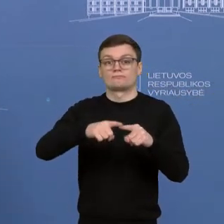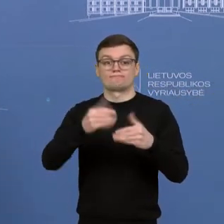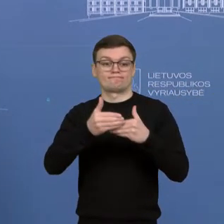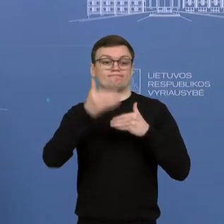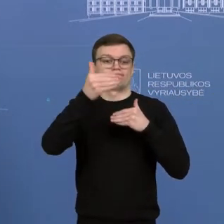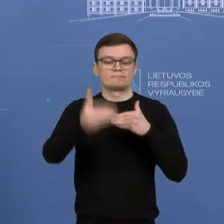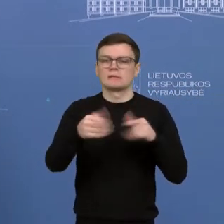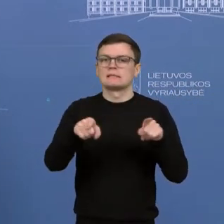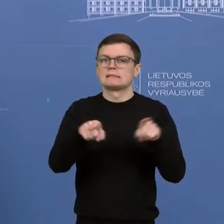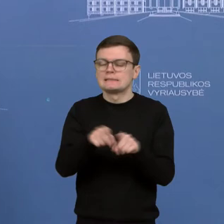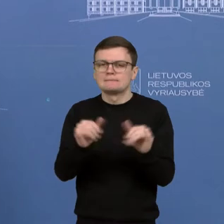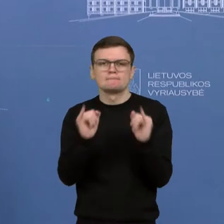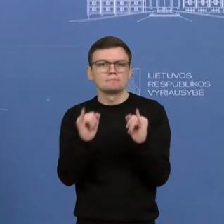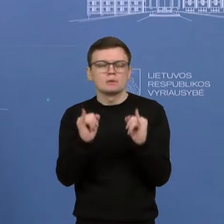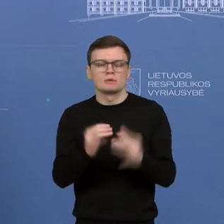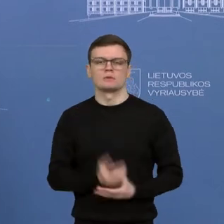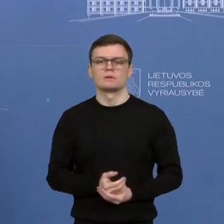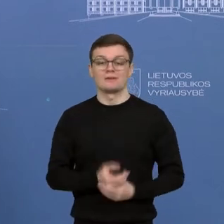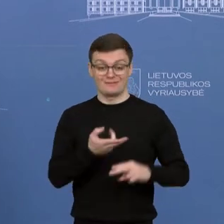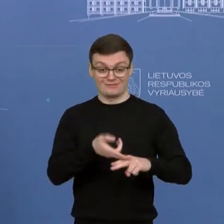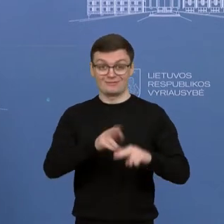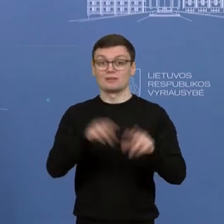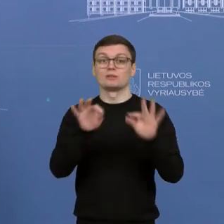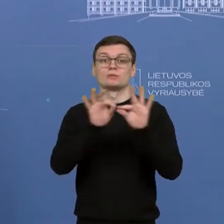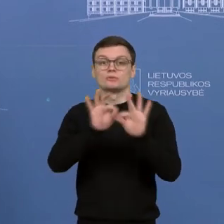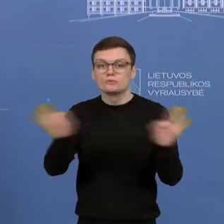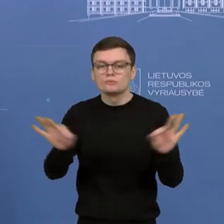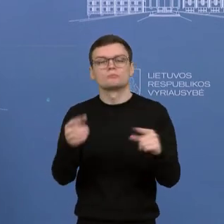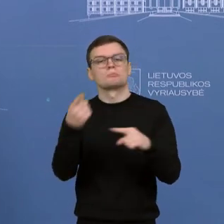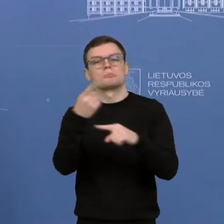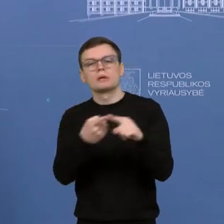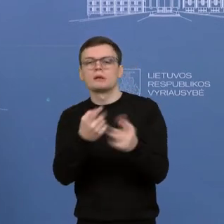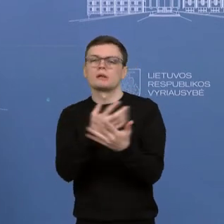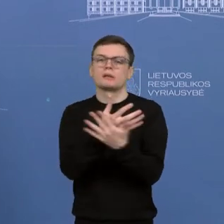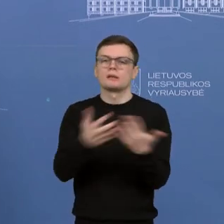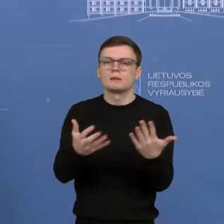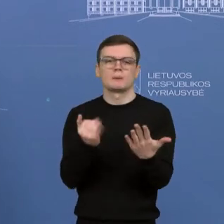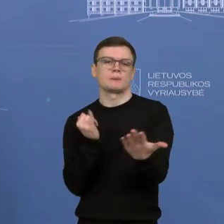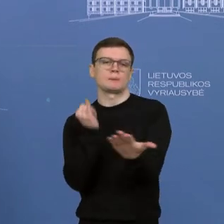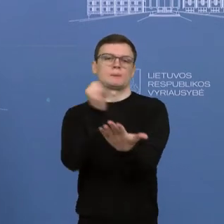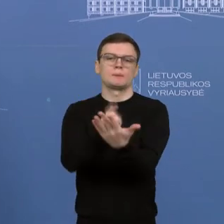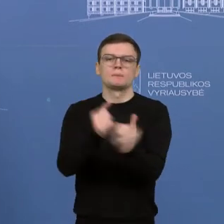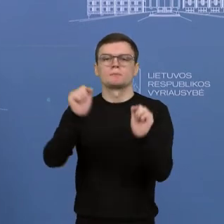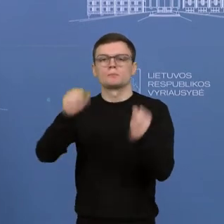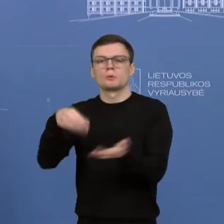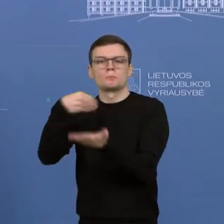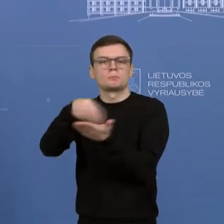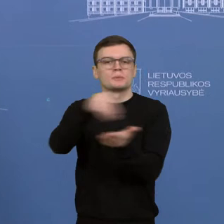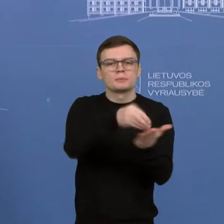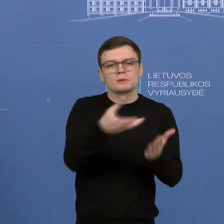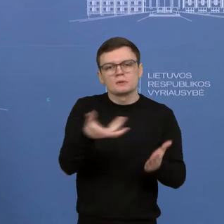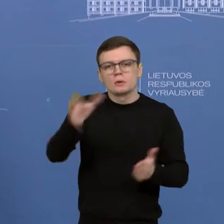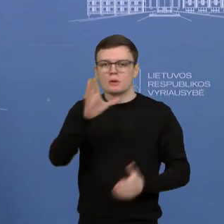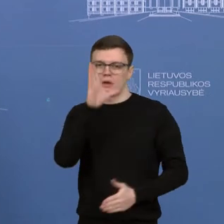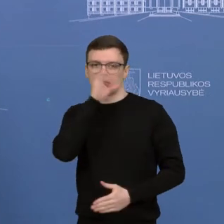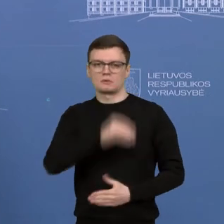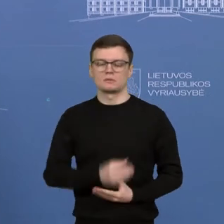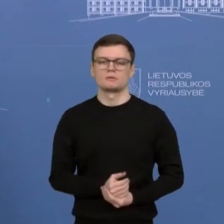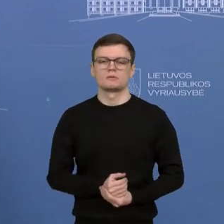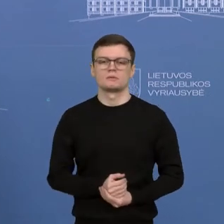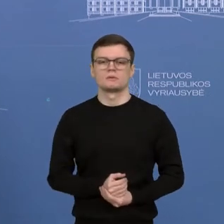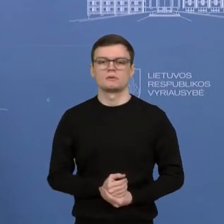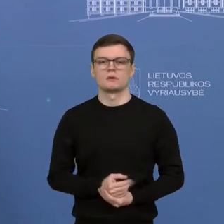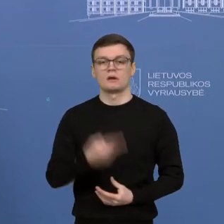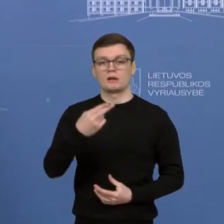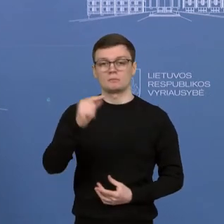negeros, todėl siūlome tam tikras priemonės, kurios padės sustiprinti žmonių perkamąją galią, tai yra siūloma didinti